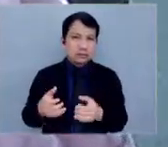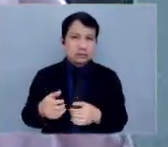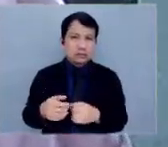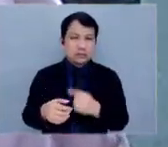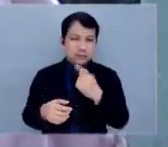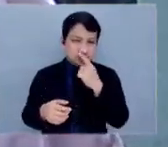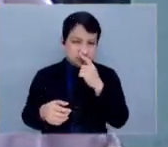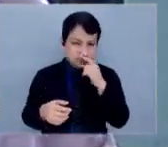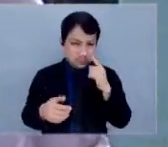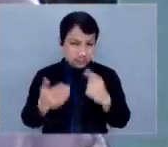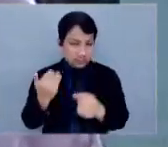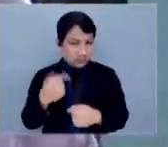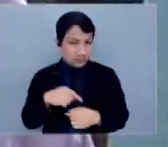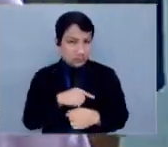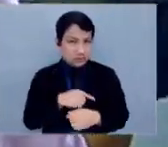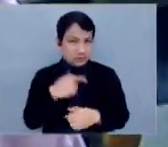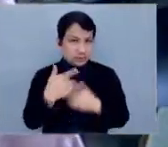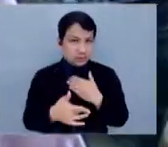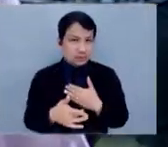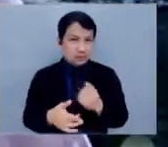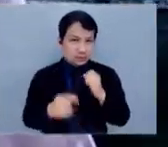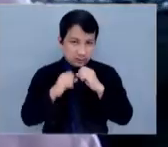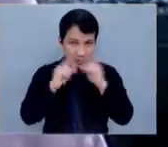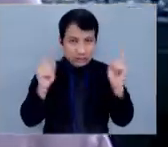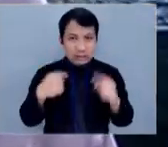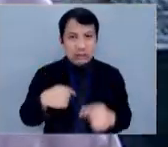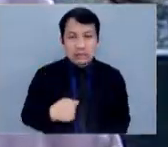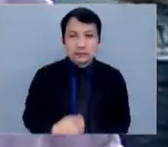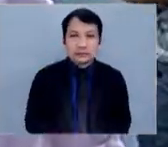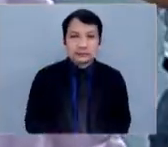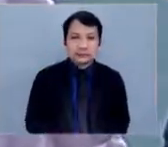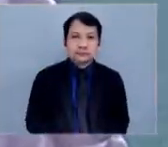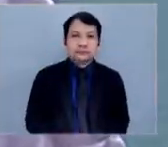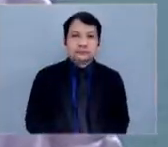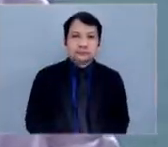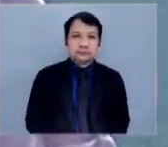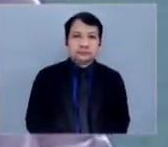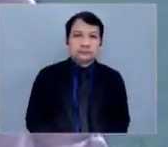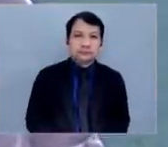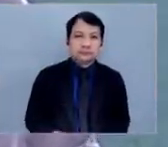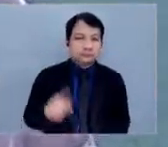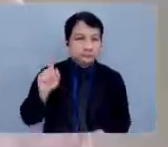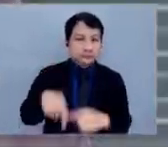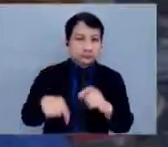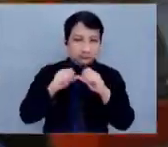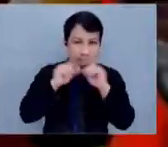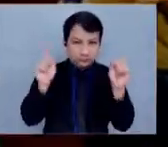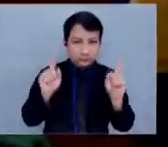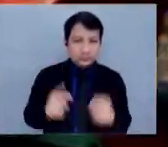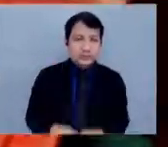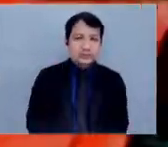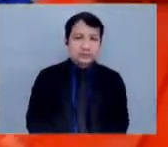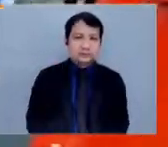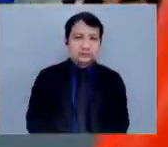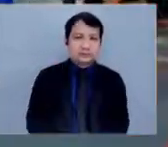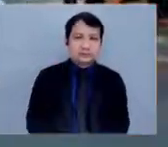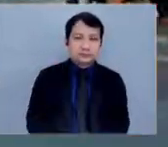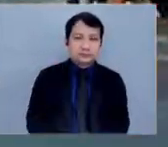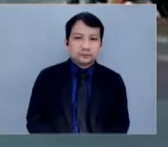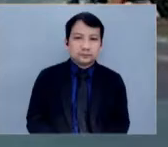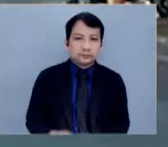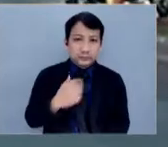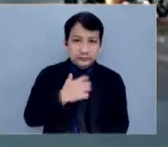kasi sobrang aga kasi niya kailangan gumising. Hindi niya kayang gumising ng sobrang aga. Reklamo naman ng